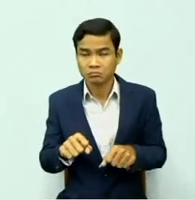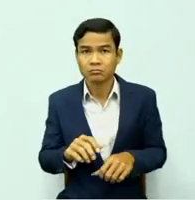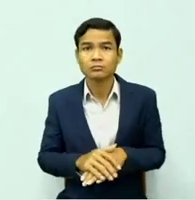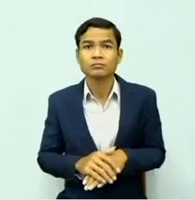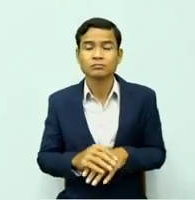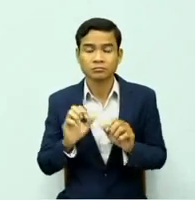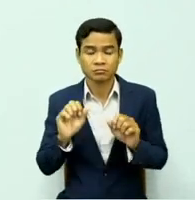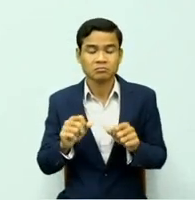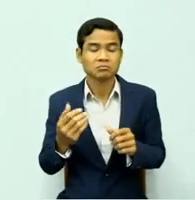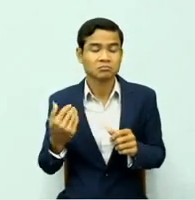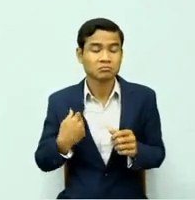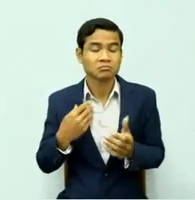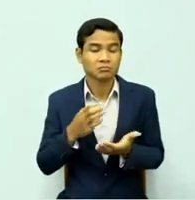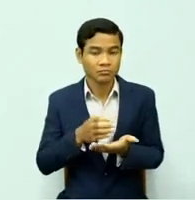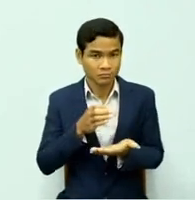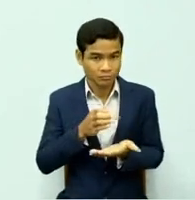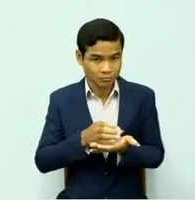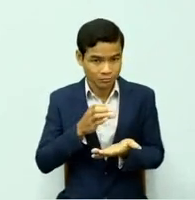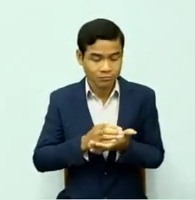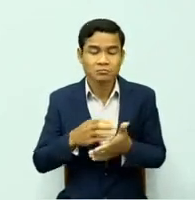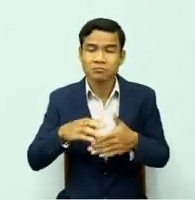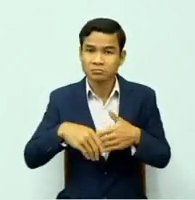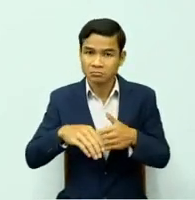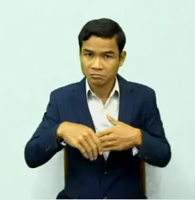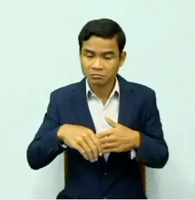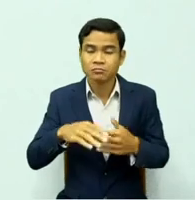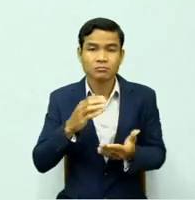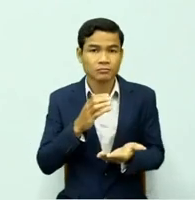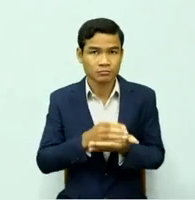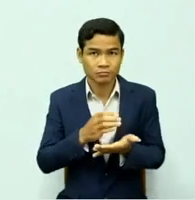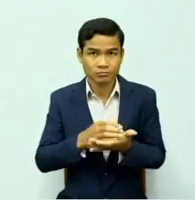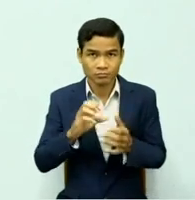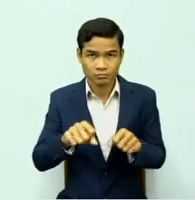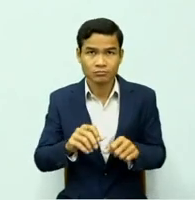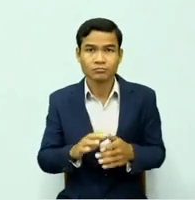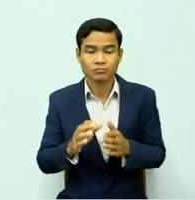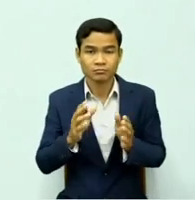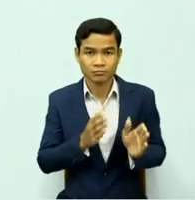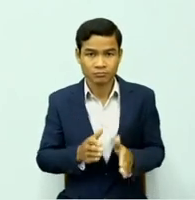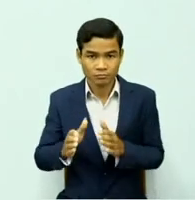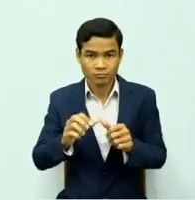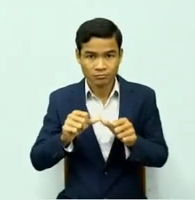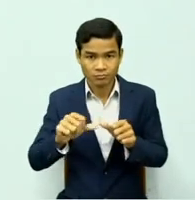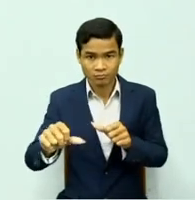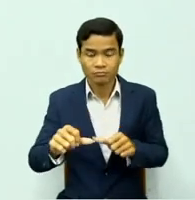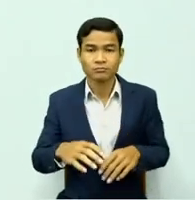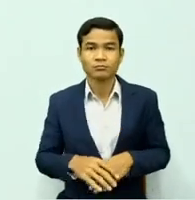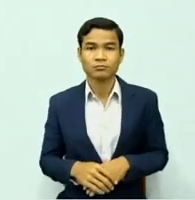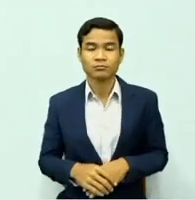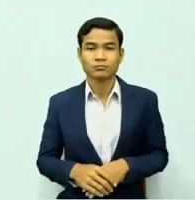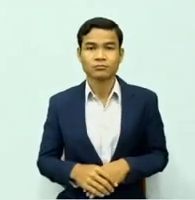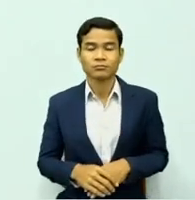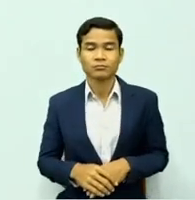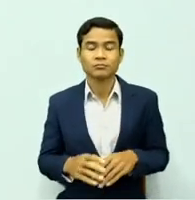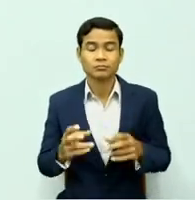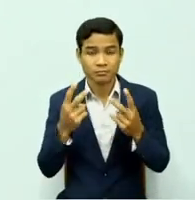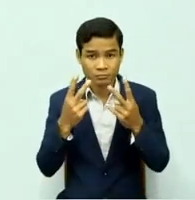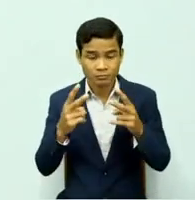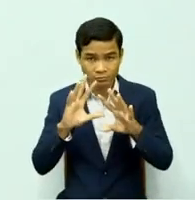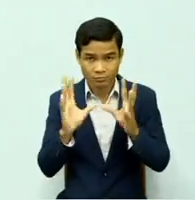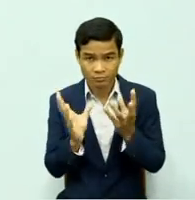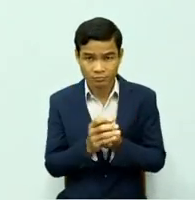ចានេះណែគឺកែវជ័រណាអ្នកគ្រូយកកែវជ័រនេះមករៀបបន្តទៀតណាកូនណាចាយើងមើលទាំងអស់គ្